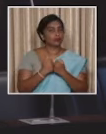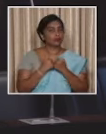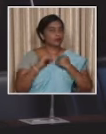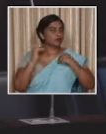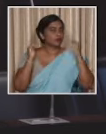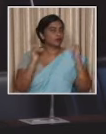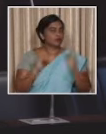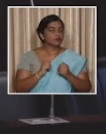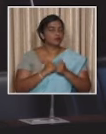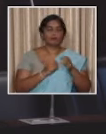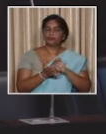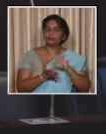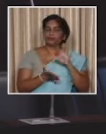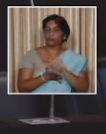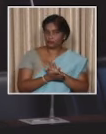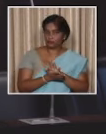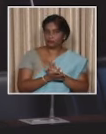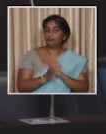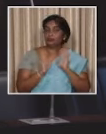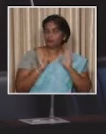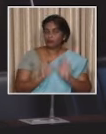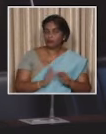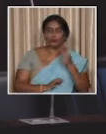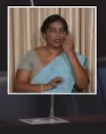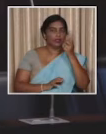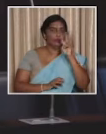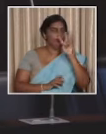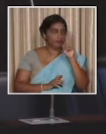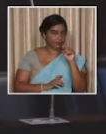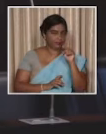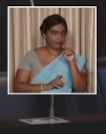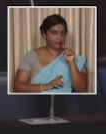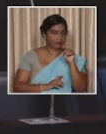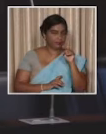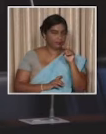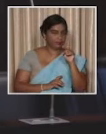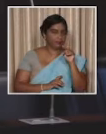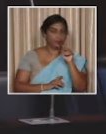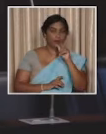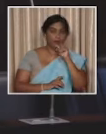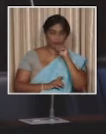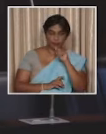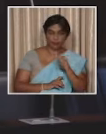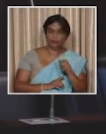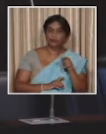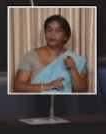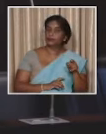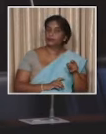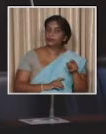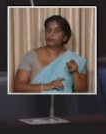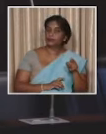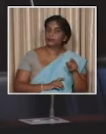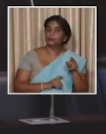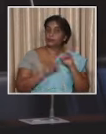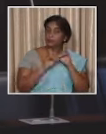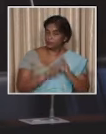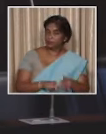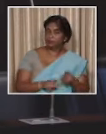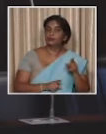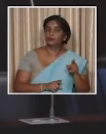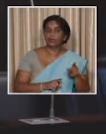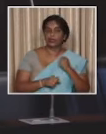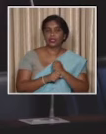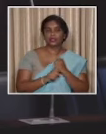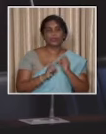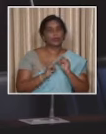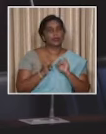karannata teernayak ganna kiyala namuth 2021 niyamu මේ වගේම